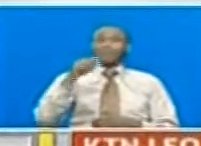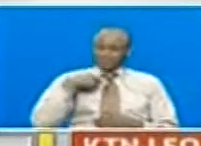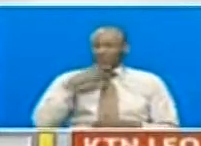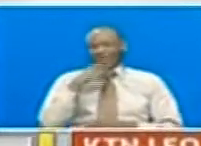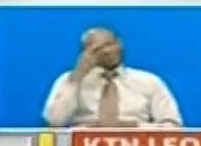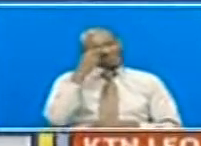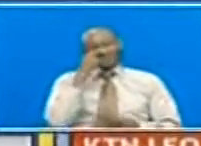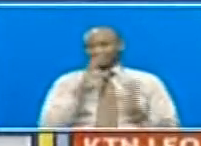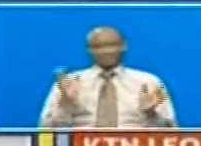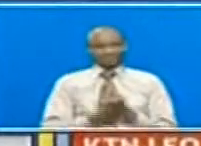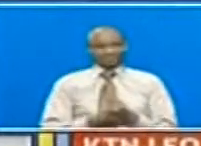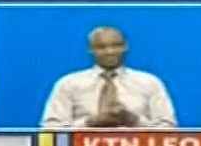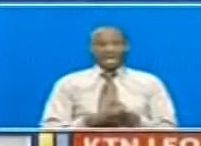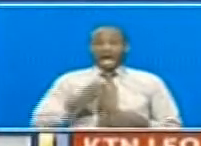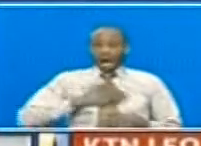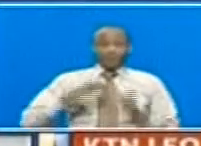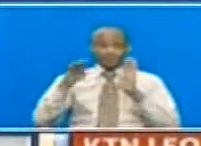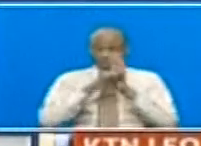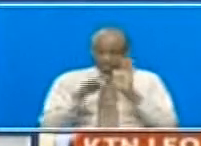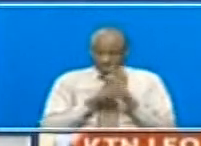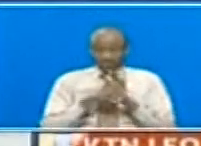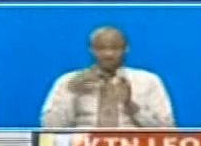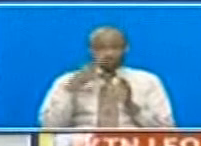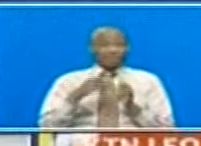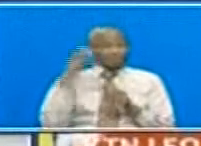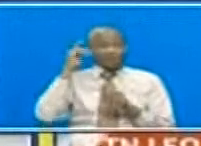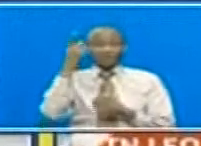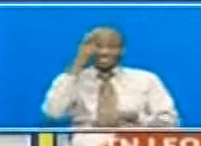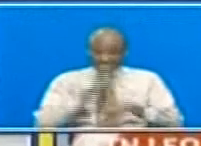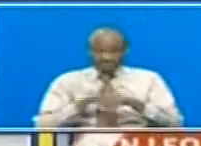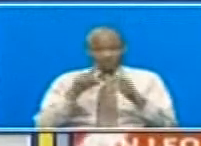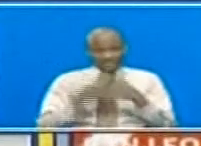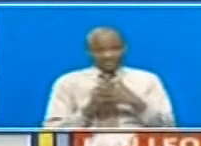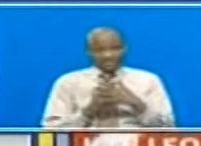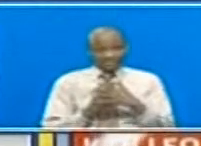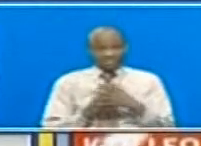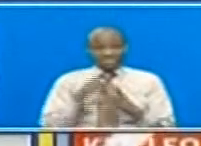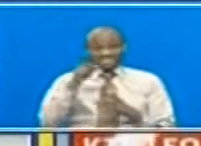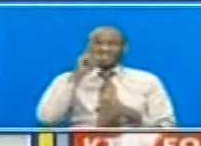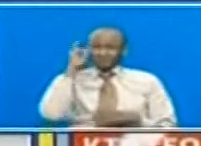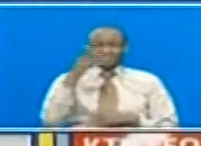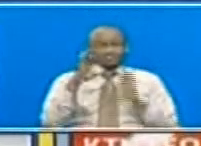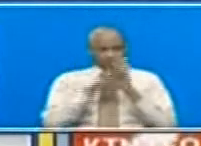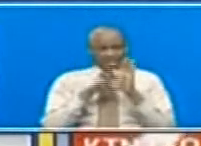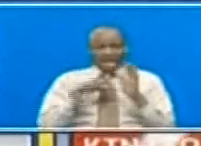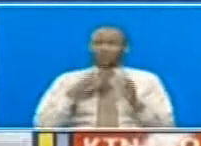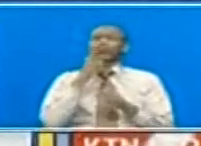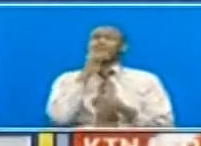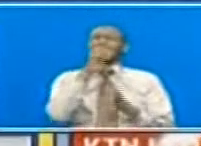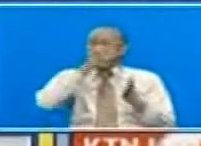watu. Na kipindi chetu, kumbuka kipindi chetu, nafikiri mara ya kwanza tulipokuwa tunaanza, maana yake ni kipindi cha kwanza kilikuwa kinachukua saa